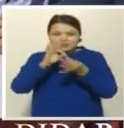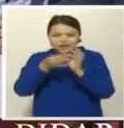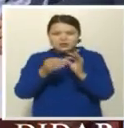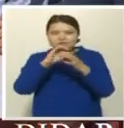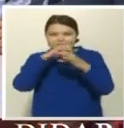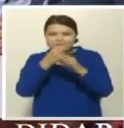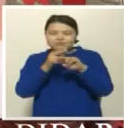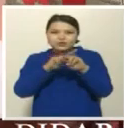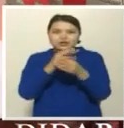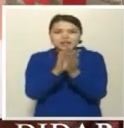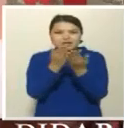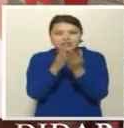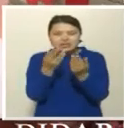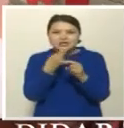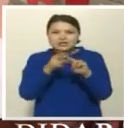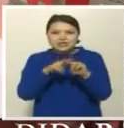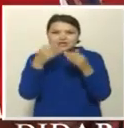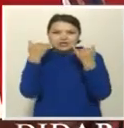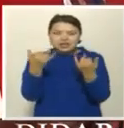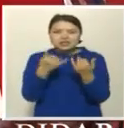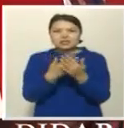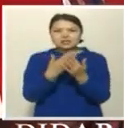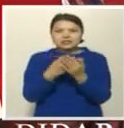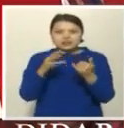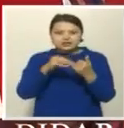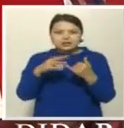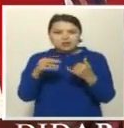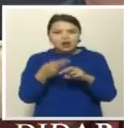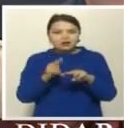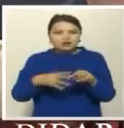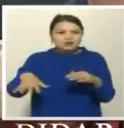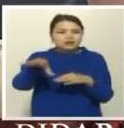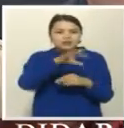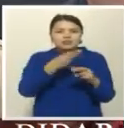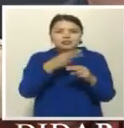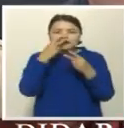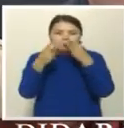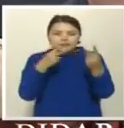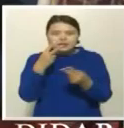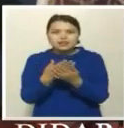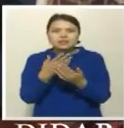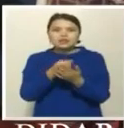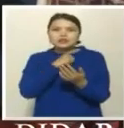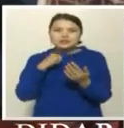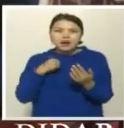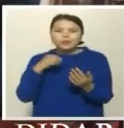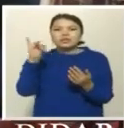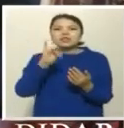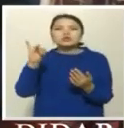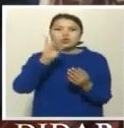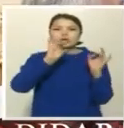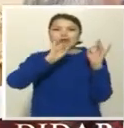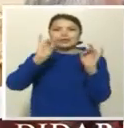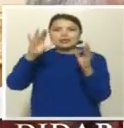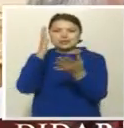атты кітаптарының тұсауы кесілді. Кітапта геология саласының қыр-сыры, барлаушылардың еңбегі мен өзі туралы естеліктер